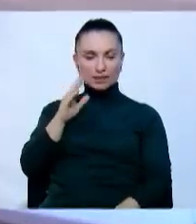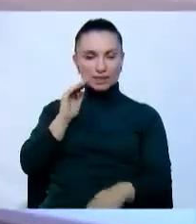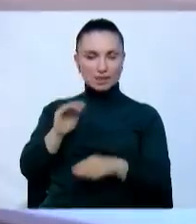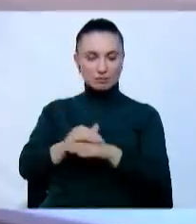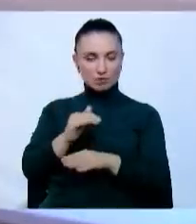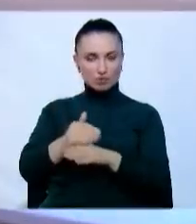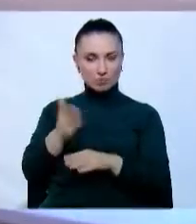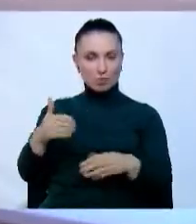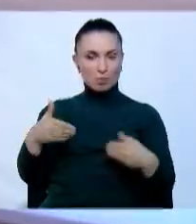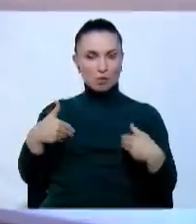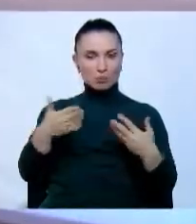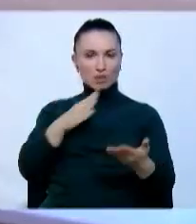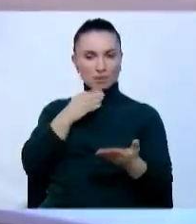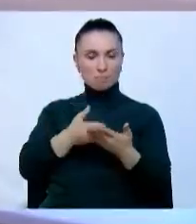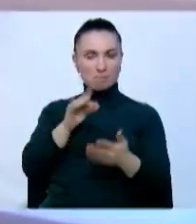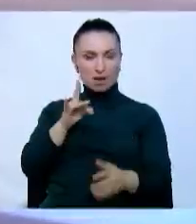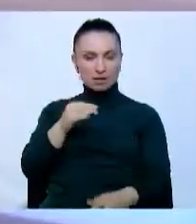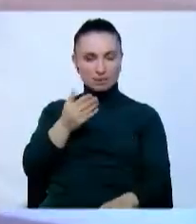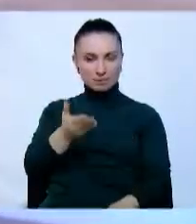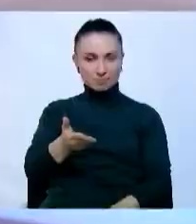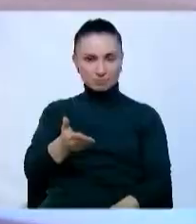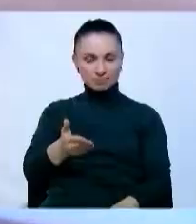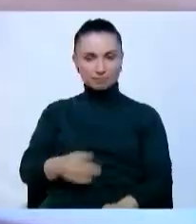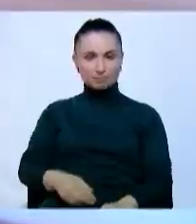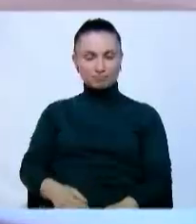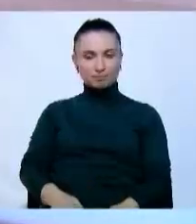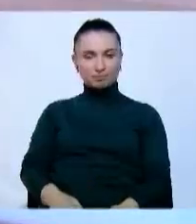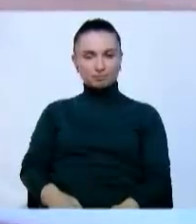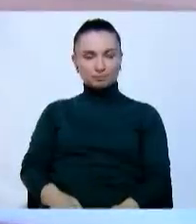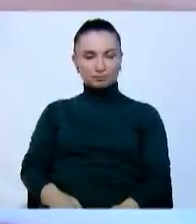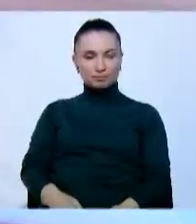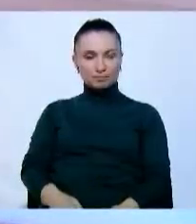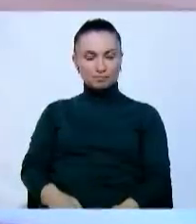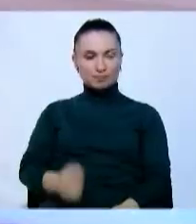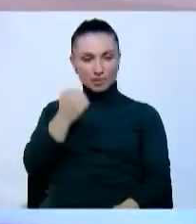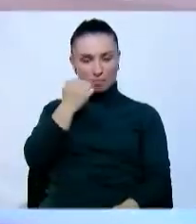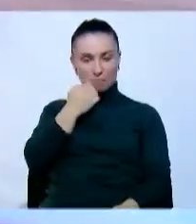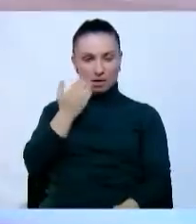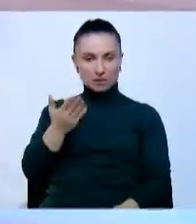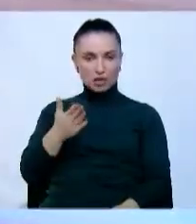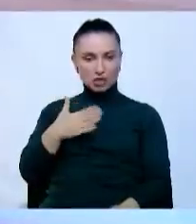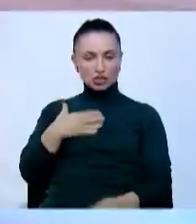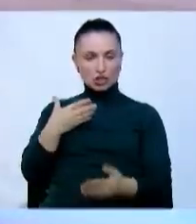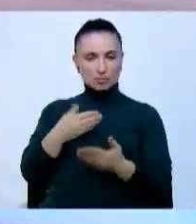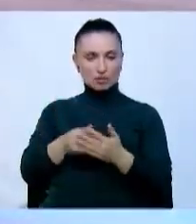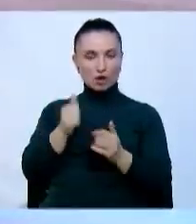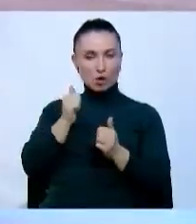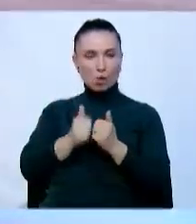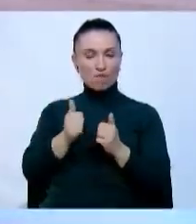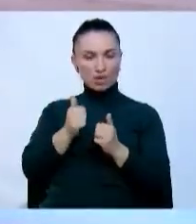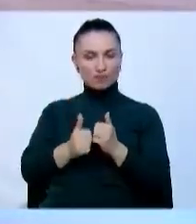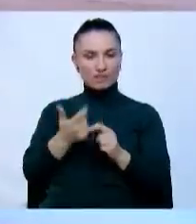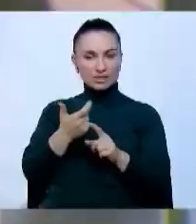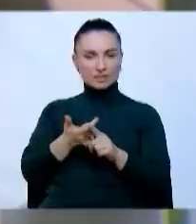ბატონ გრიგოლ. მოგესალმებით ხალხო მარი. ესაა მაყურებელს. მადლობა, ჩემთვის ყოველთვის